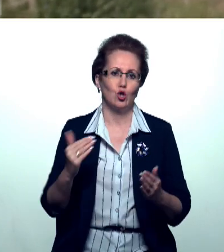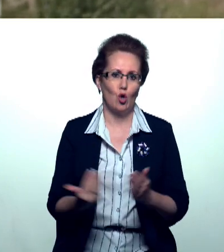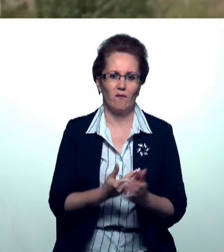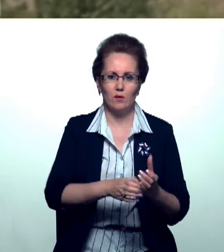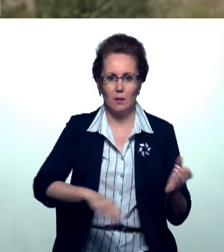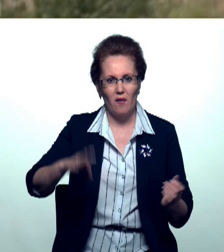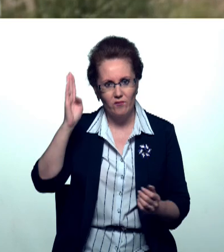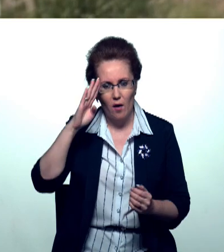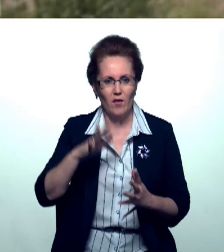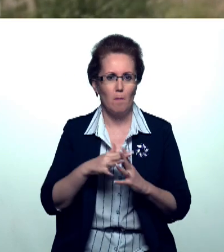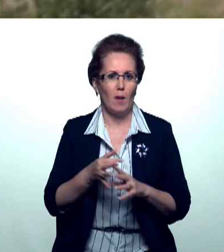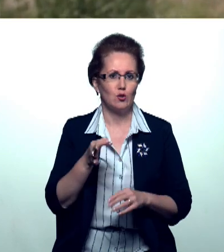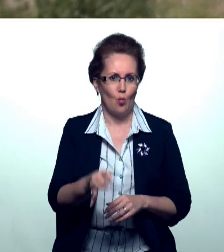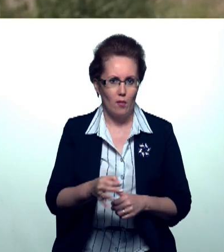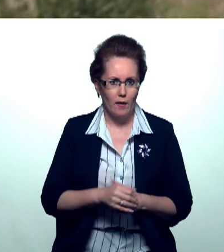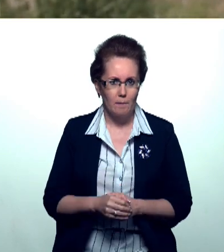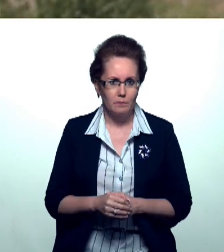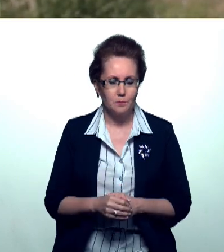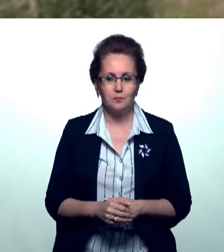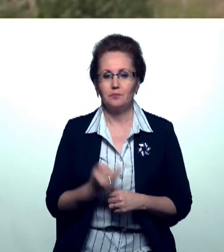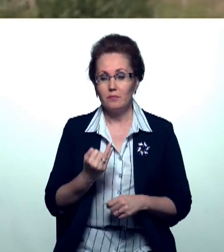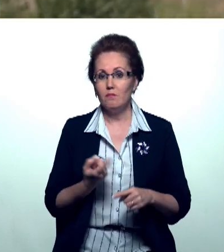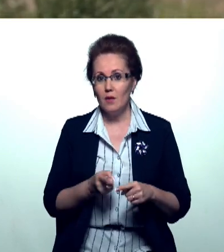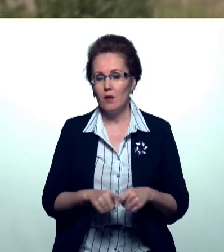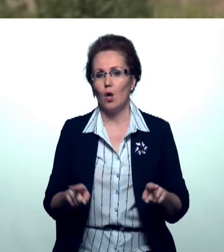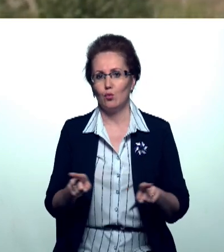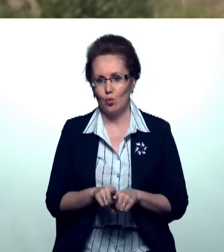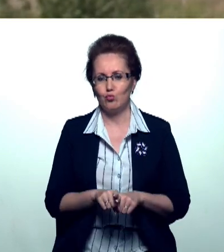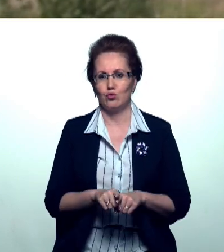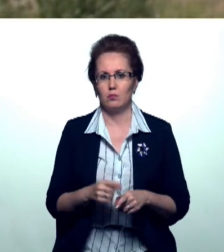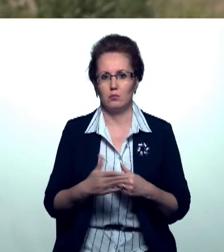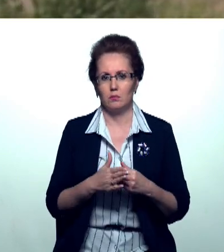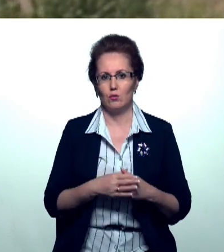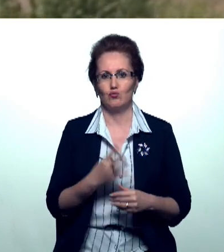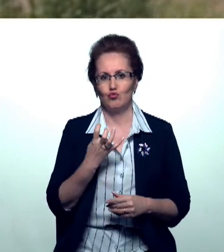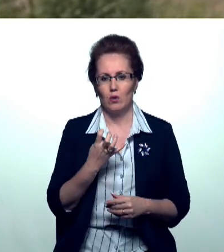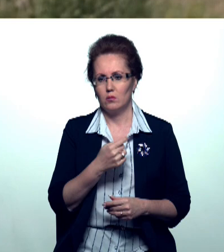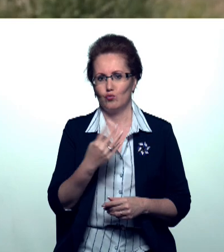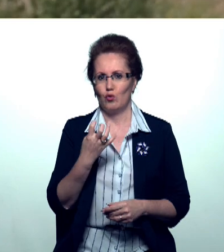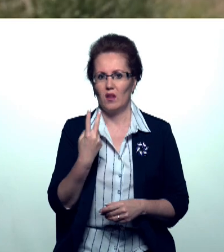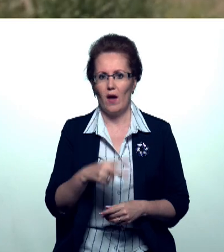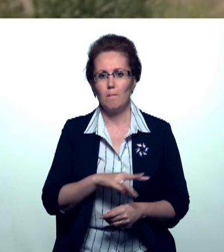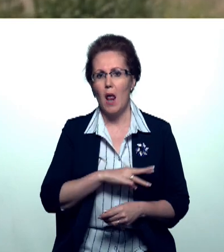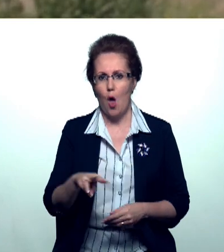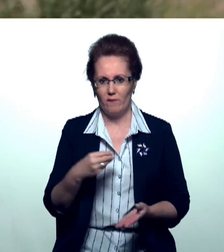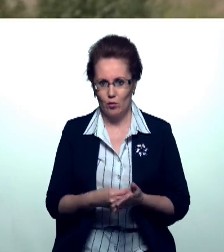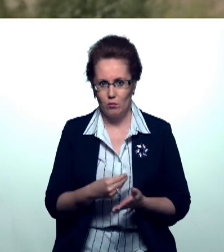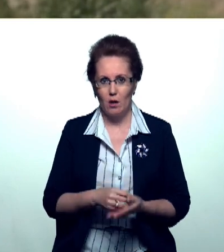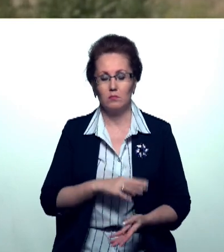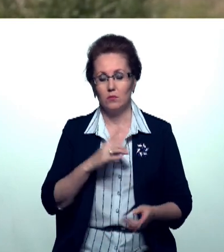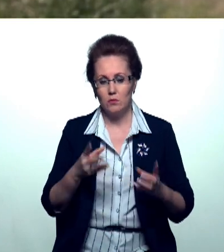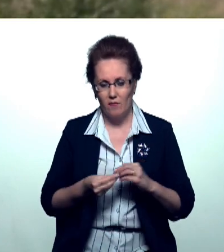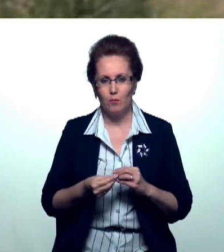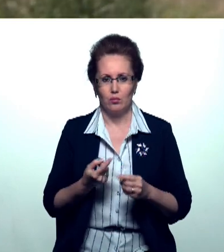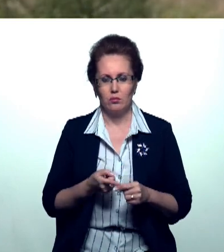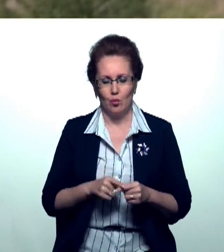систему водоснабжения поселка. И это тоже примерно 400-420 миллионов рублей. Так что совокупно в ближайшие 3-4